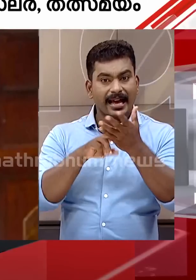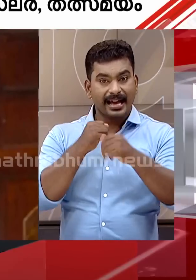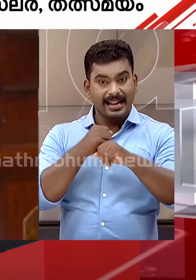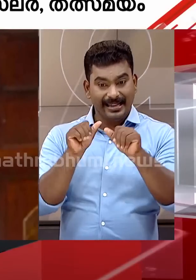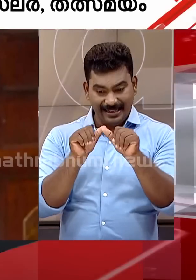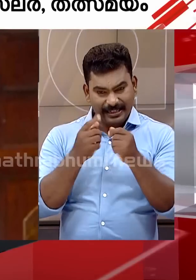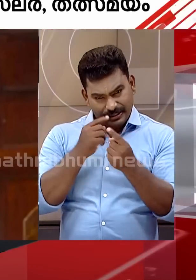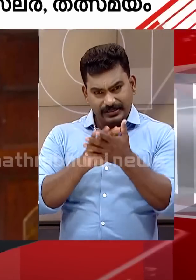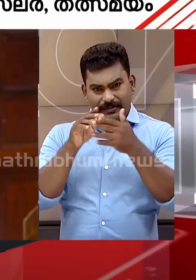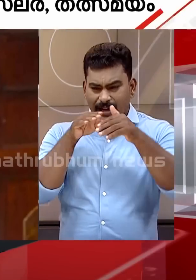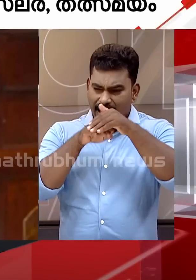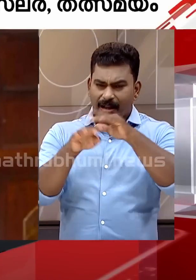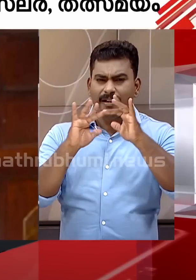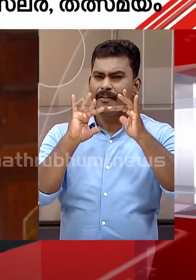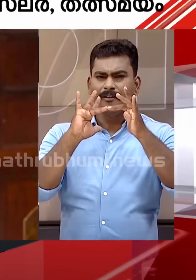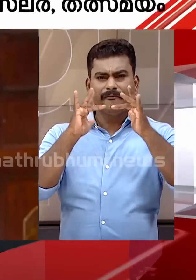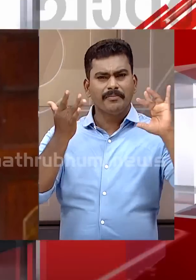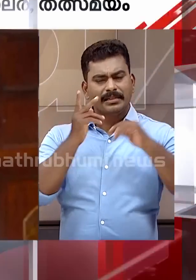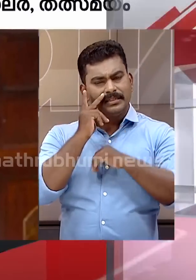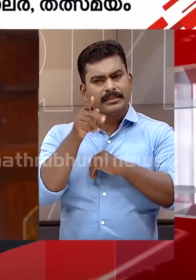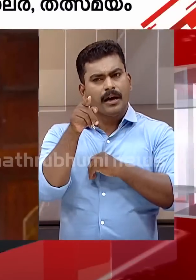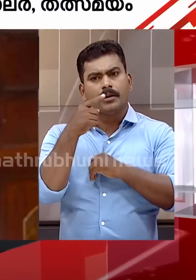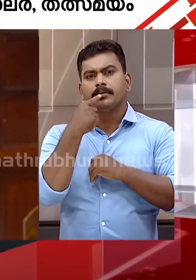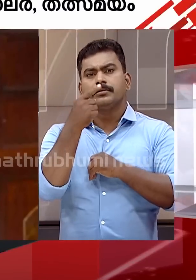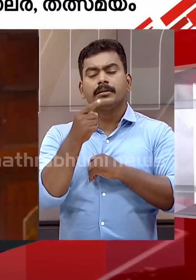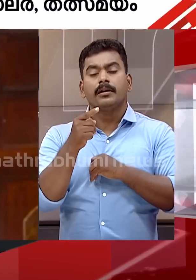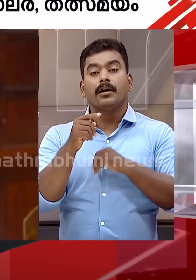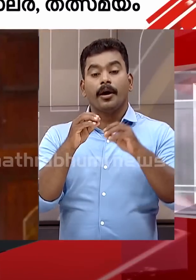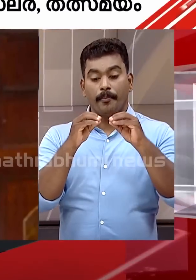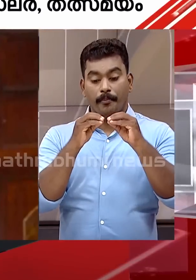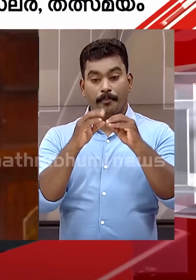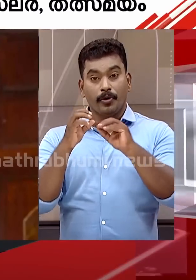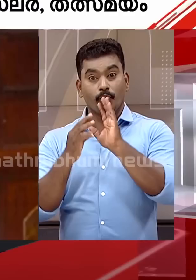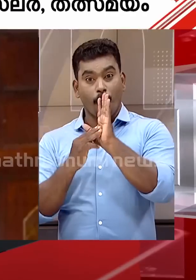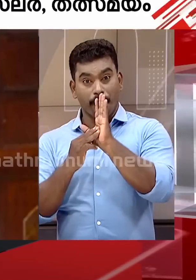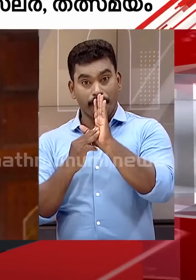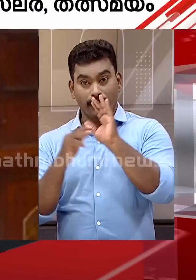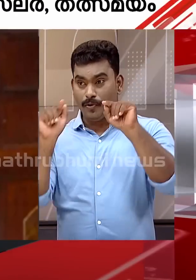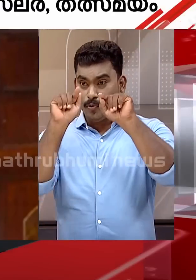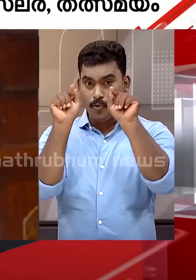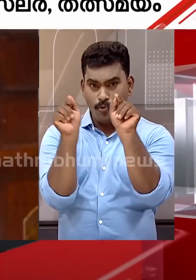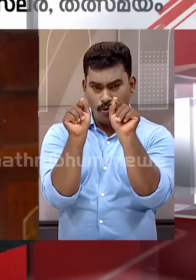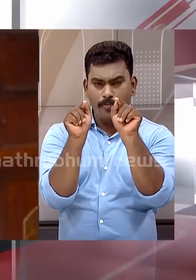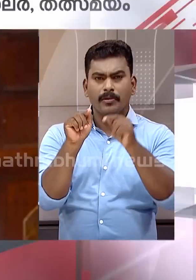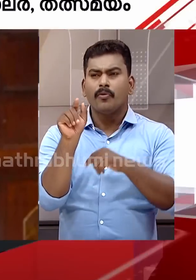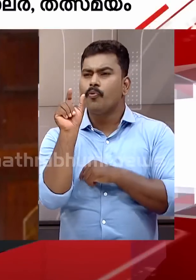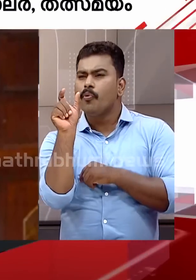ഓണേഴ്സ് ബാങ്കിങ് ആൻഡ് ഫിനാൻസ് എന്നാണ് പറയുന്നത്. ഇവിടെ ബികോം ഓണേഴ്സ് എന്ന